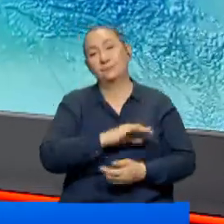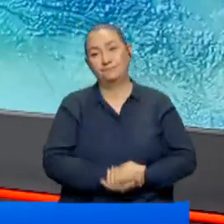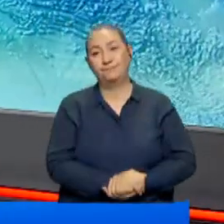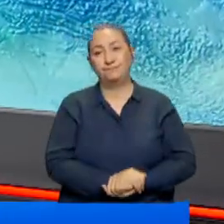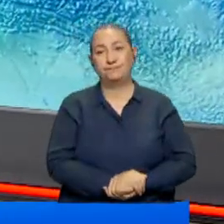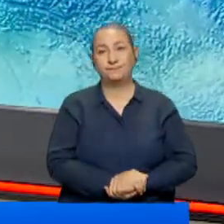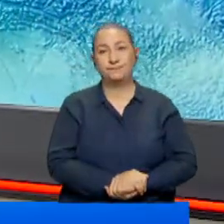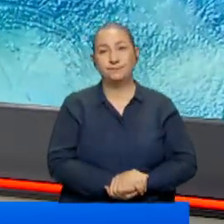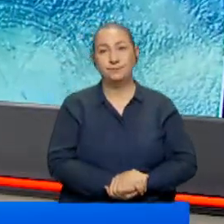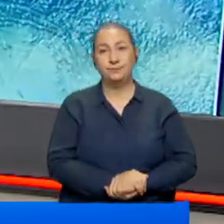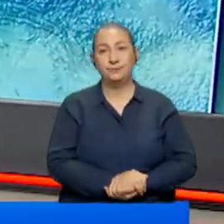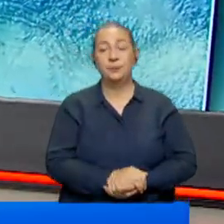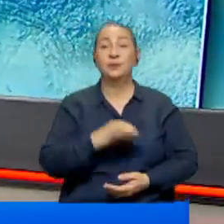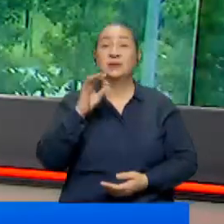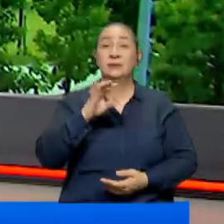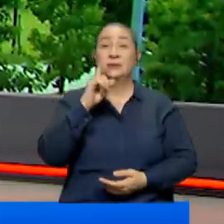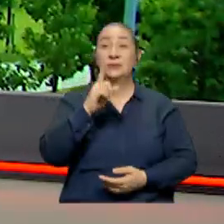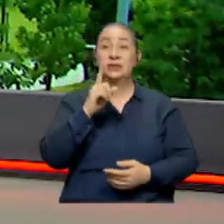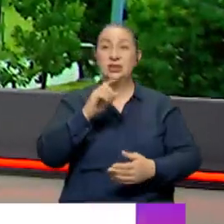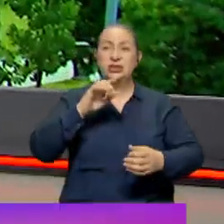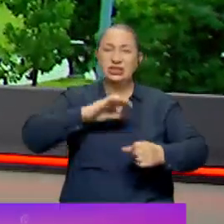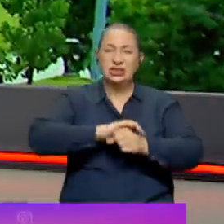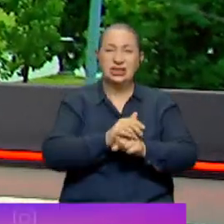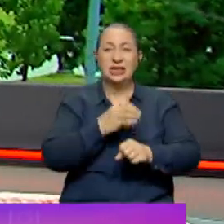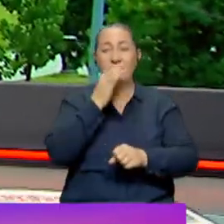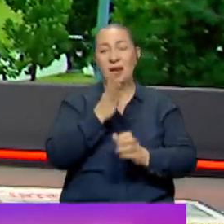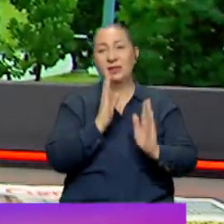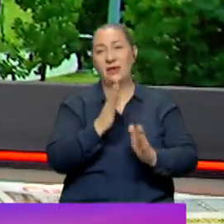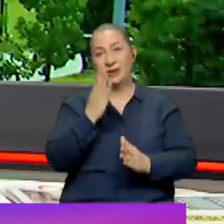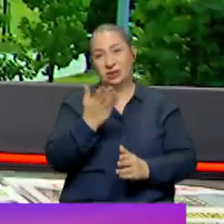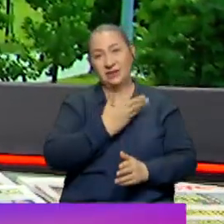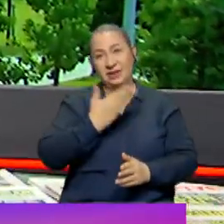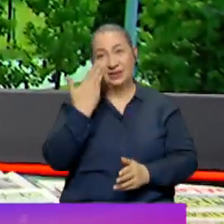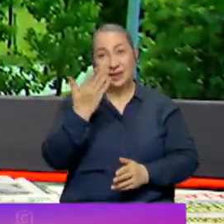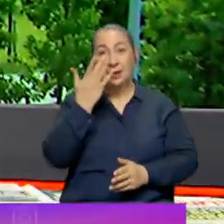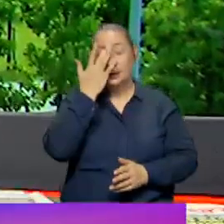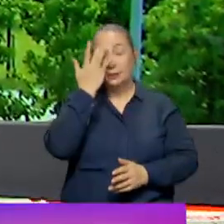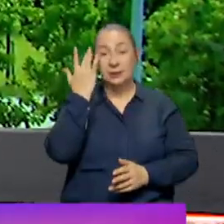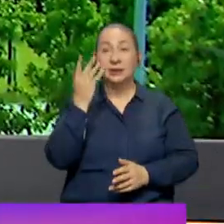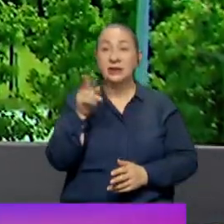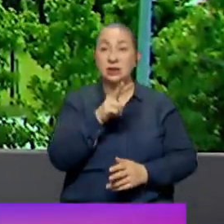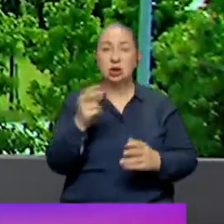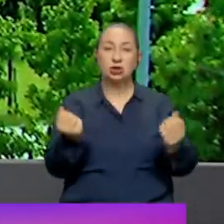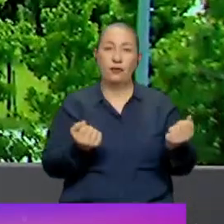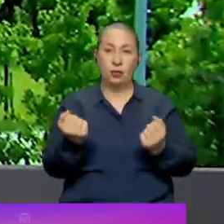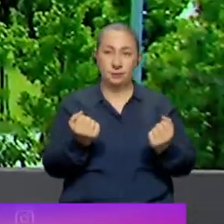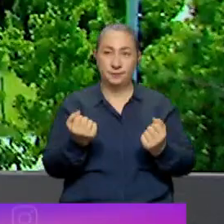var diyelim. Şimdi bir şiddet haberiyle devam edeceğiz sevgili izleyenler. İkisi de